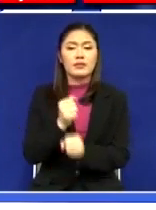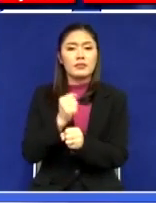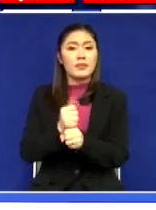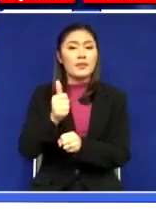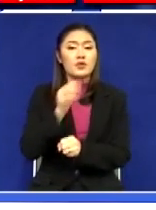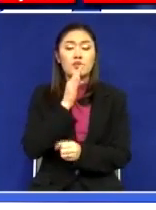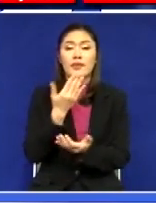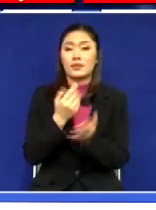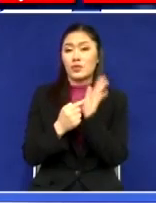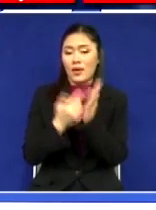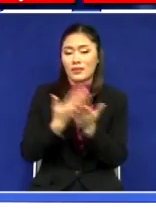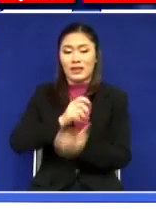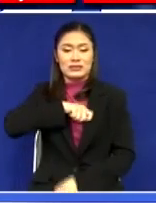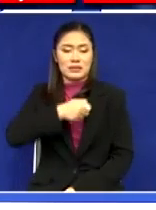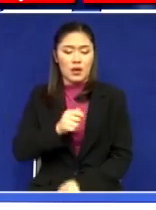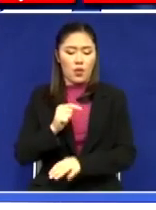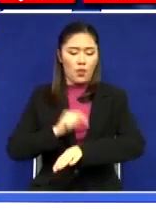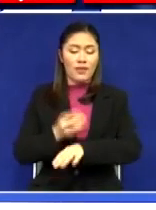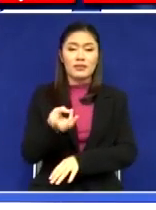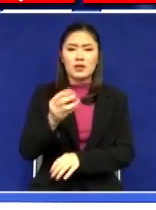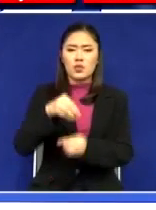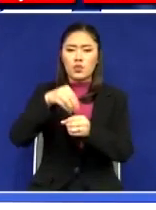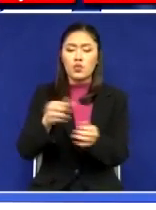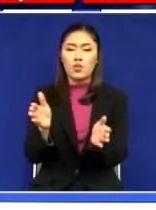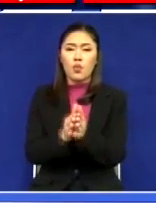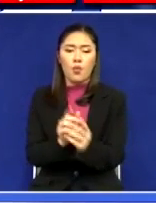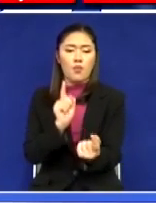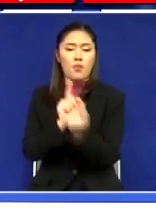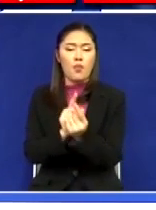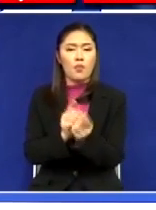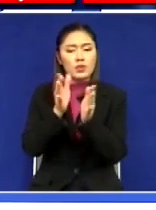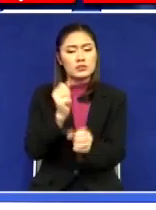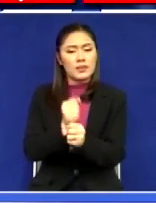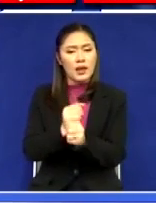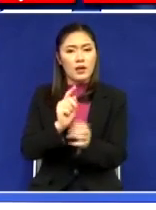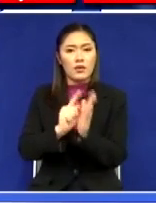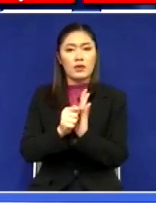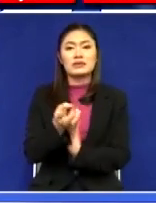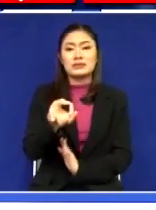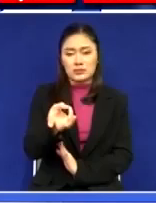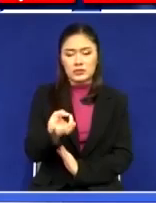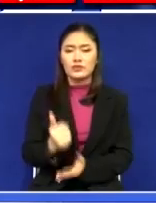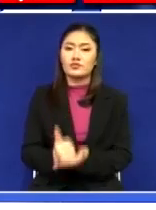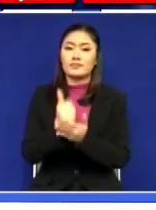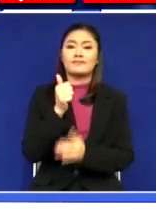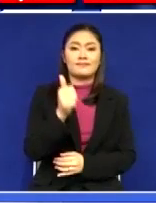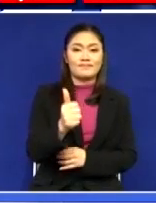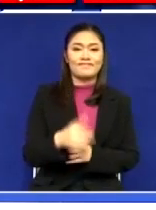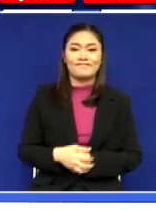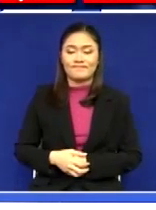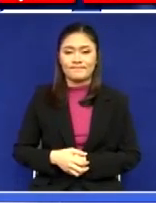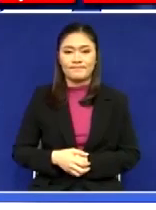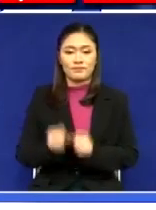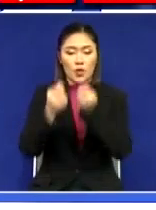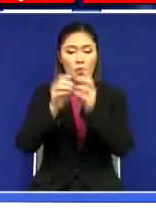ไปจ่ายค่าอะไรก็แล้วแต่นะครับใช้เวลาอยู่กับสถานที่นี้สั้นที่สุดเนี่ยก็จะช่วยได้มากนะครับเพราะฉะนั้นการออกแบบตัวระบ